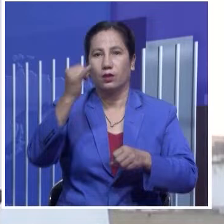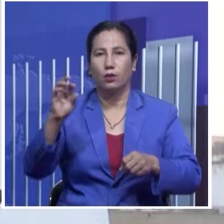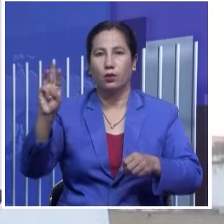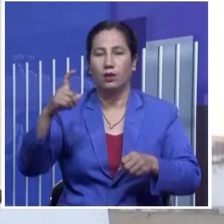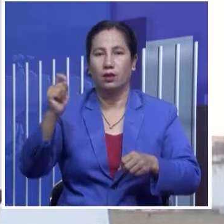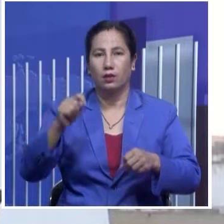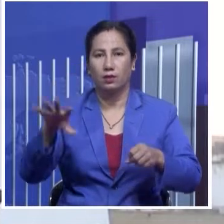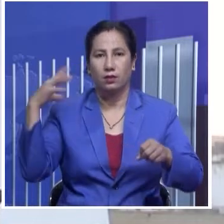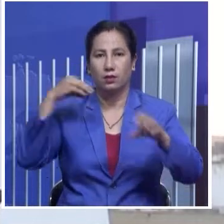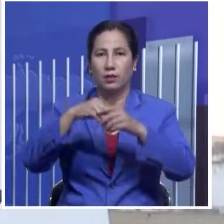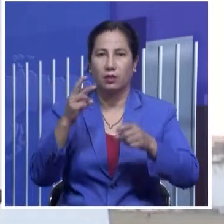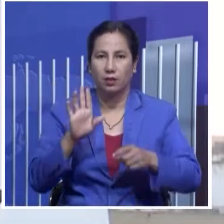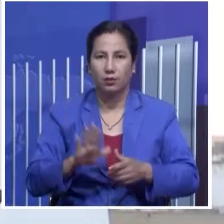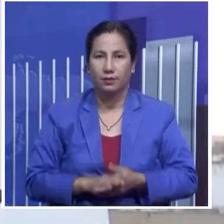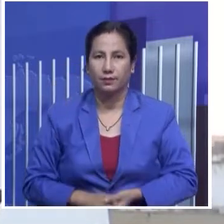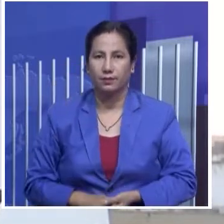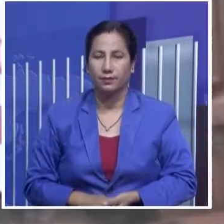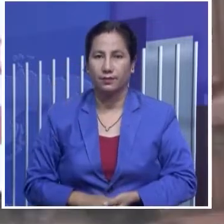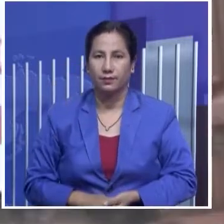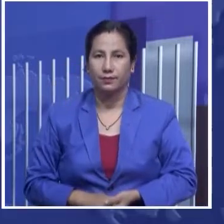लगायतको सहभागिता रहेको थियो।